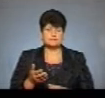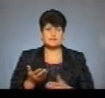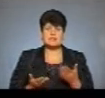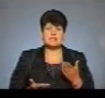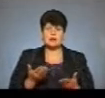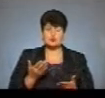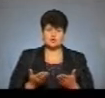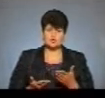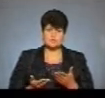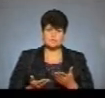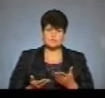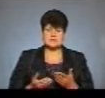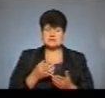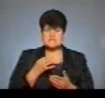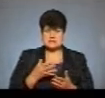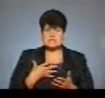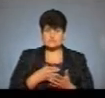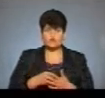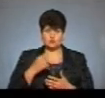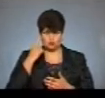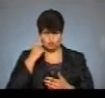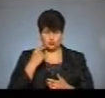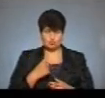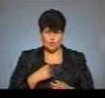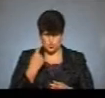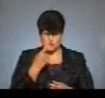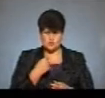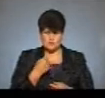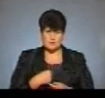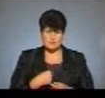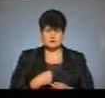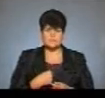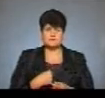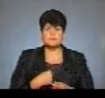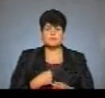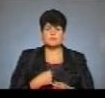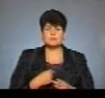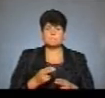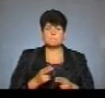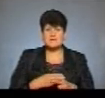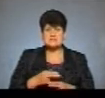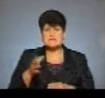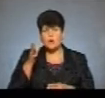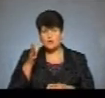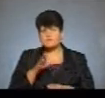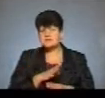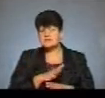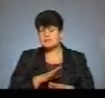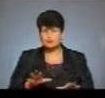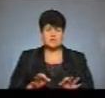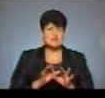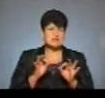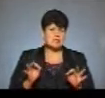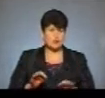Якщо сказати свою думку особисто, як Тетяни Білінської, звичайно, без науковців не буде ніколи